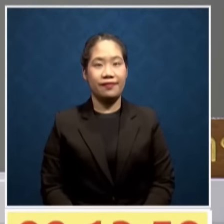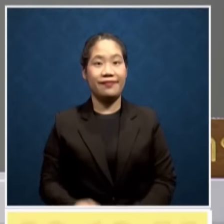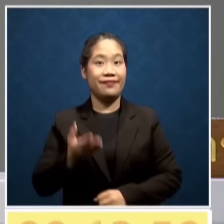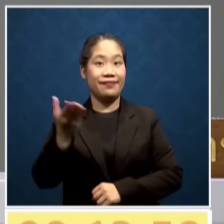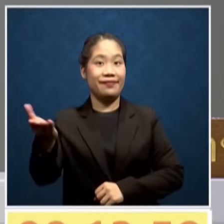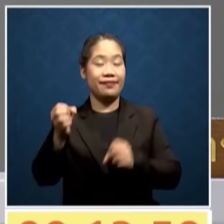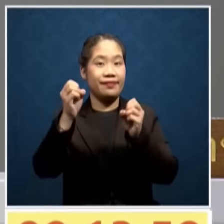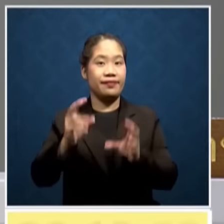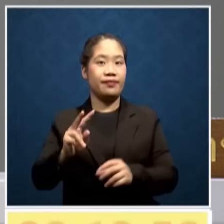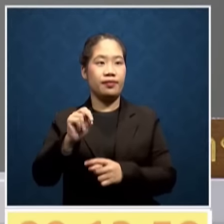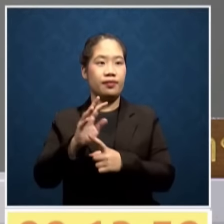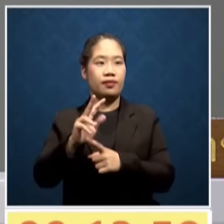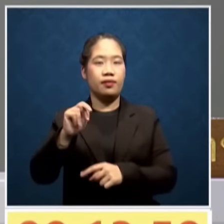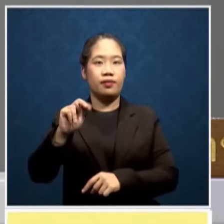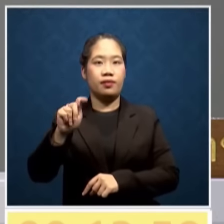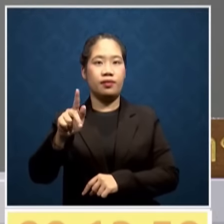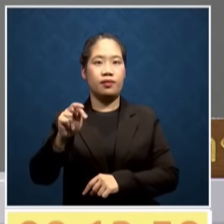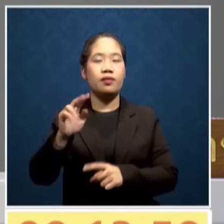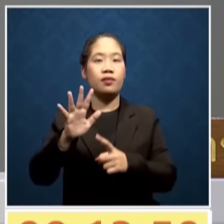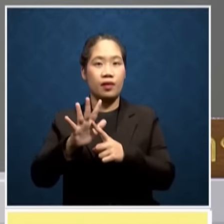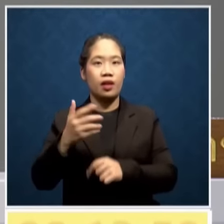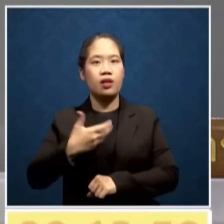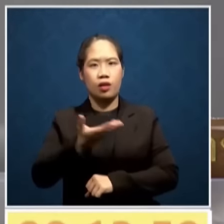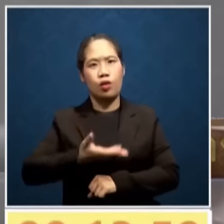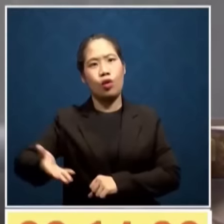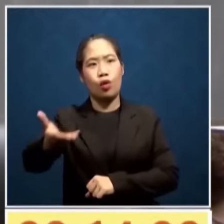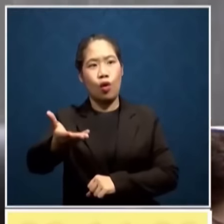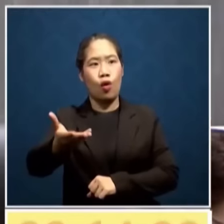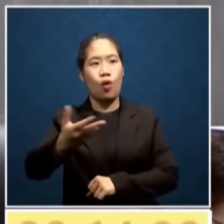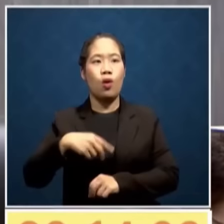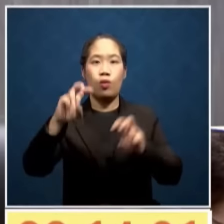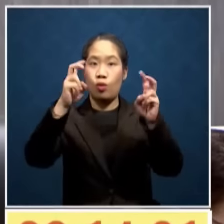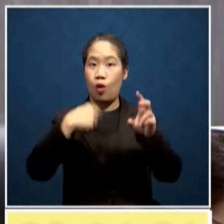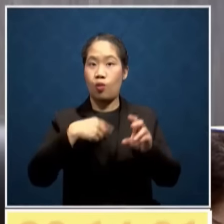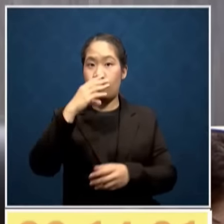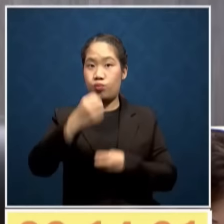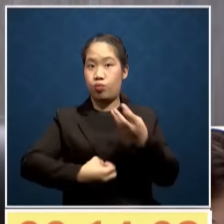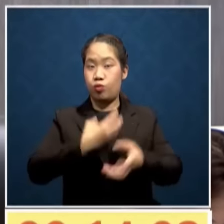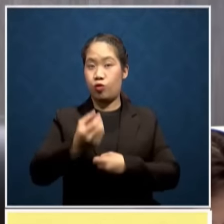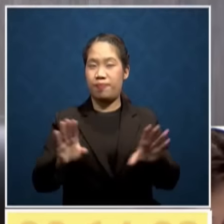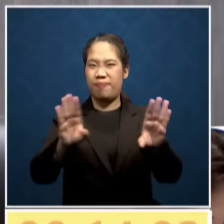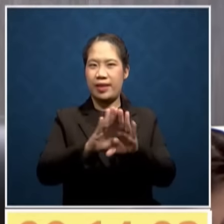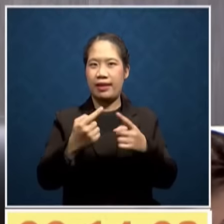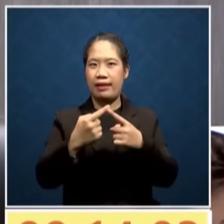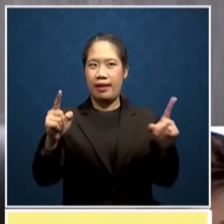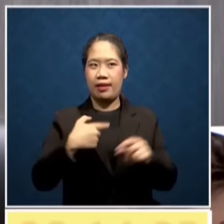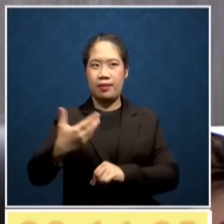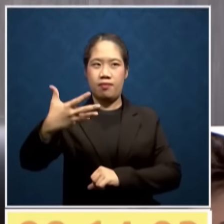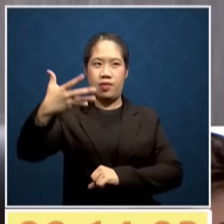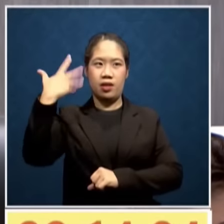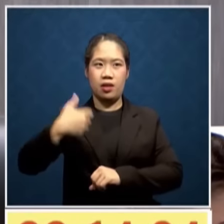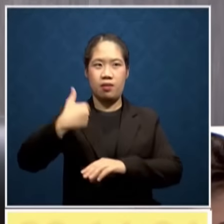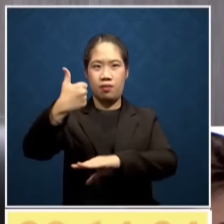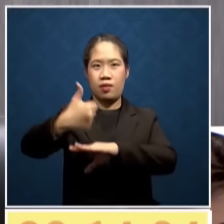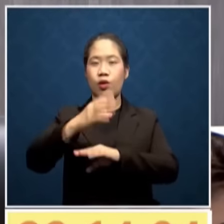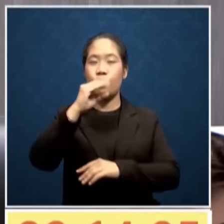ท่านประธานดิฉันขอปิดกระทู้ตรงนี้ก็แล้วกันแต่ว่าท่านต้องหักเวลาที่ท่านรัฐมนตรีไปกระทู้แบงก์ชาติด้ว